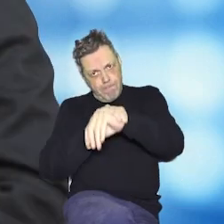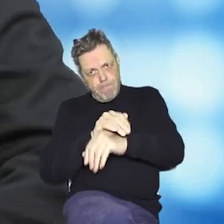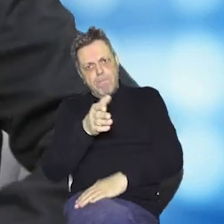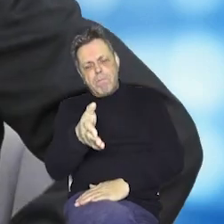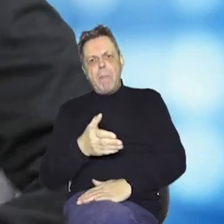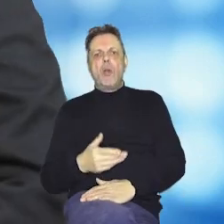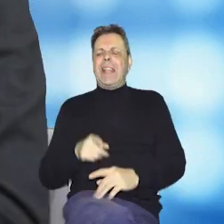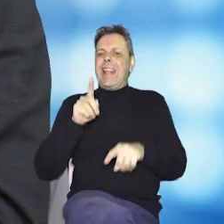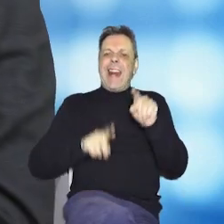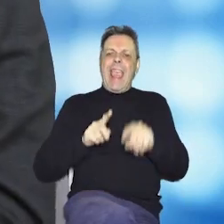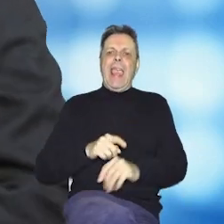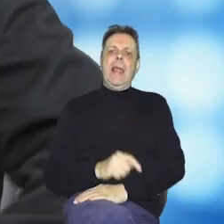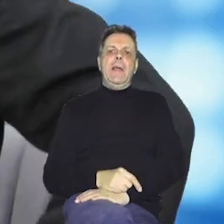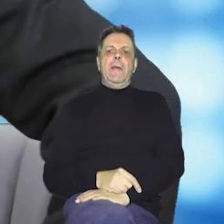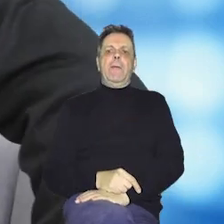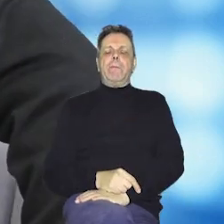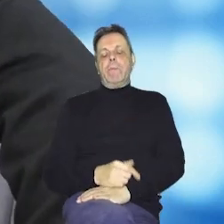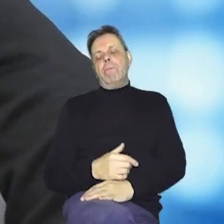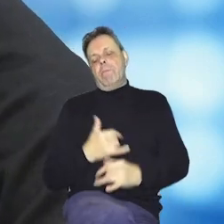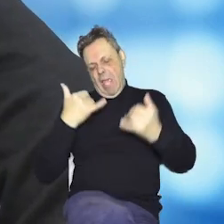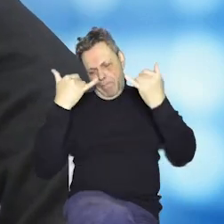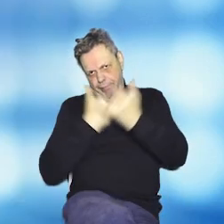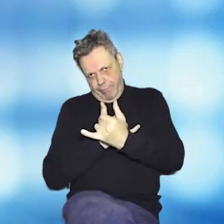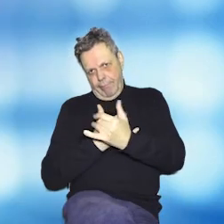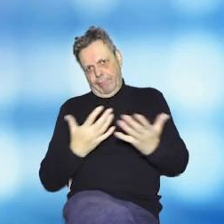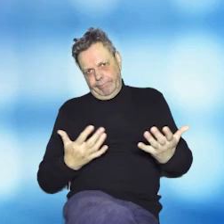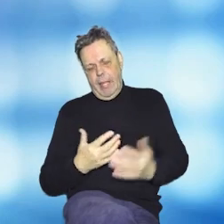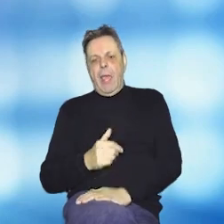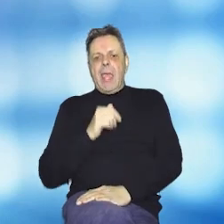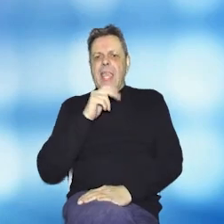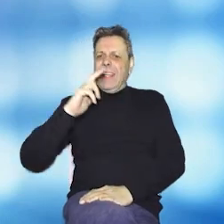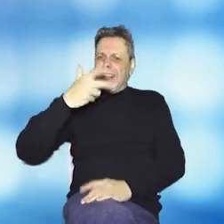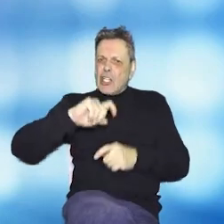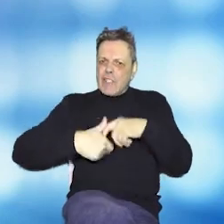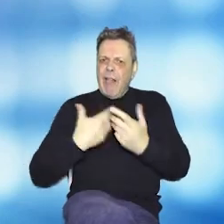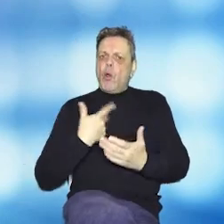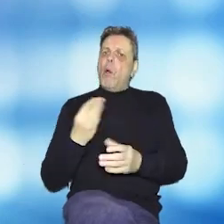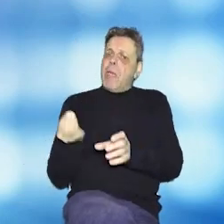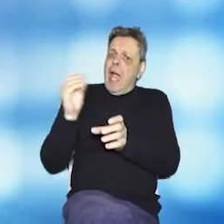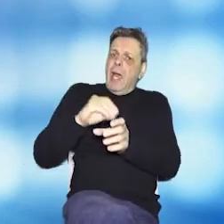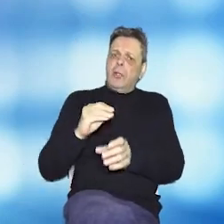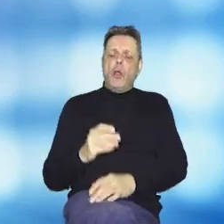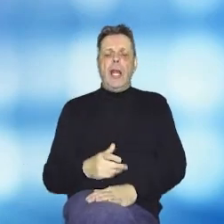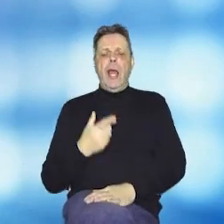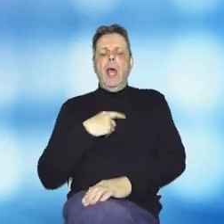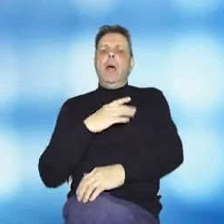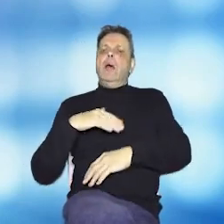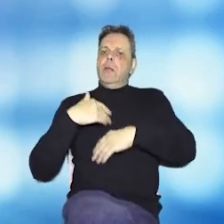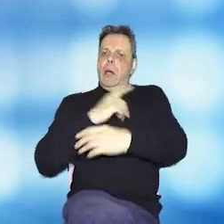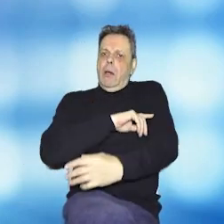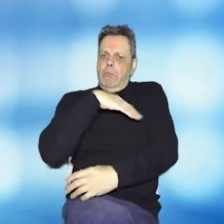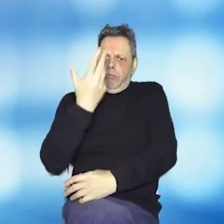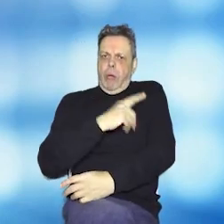prepoznavati te neke, nazovimo, anomalije. Tako je. I treća stvar koju bi nadodala,